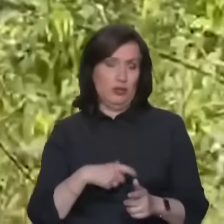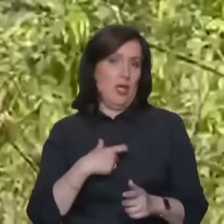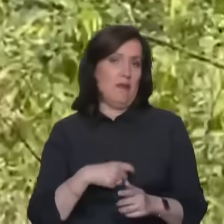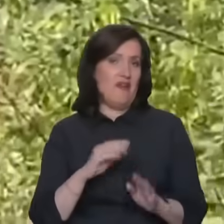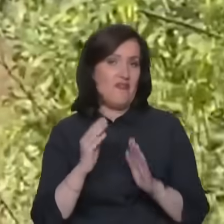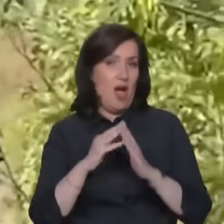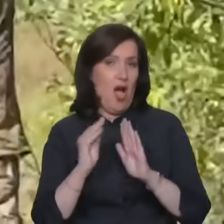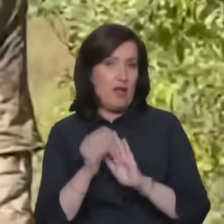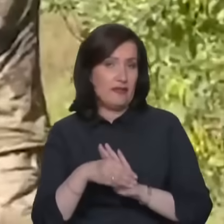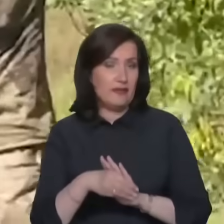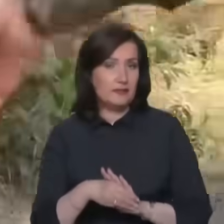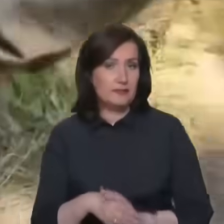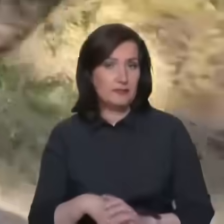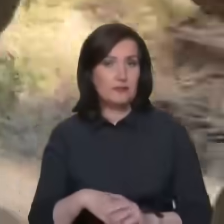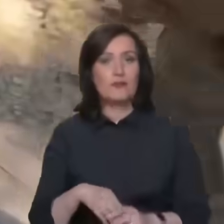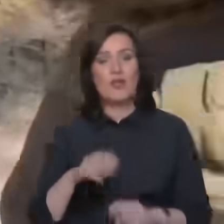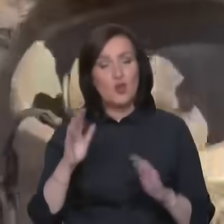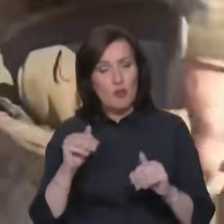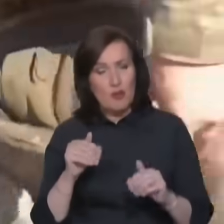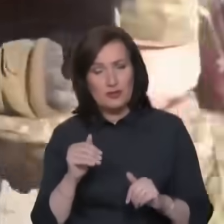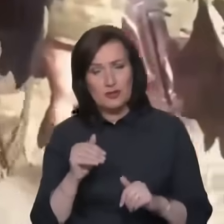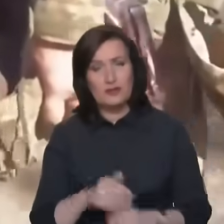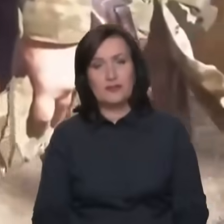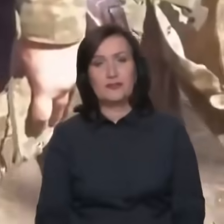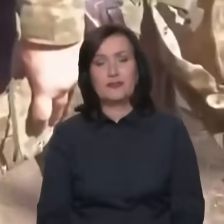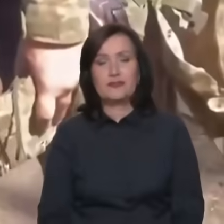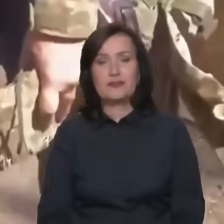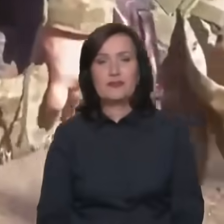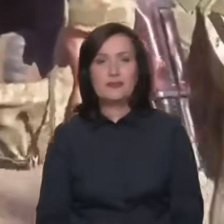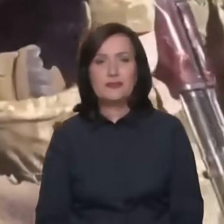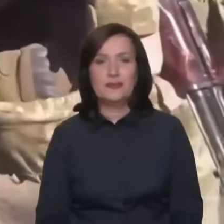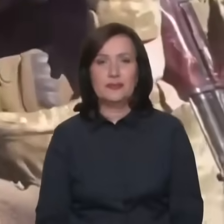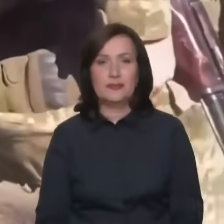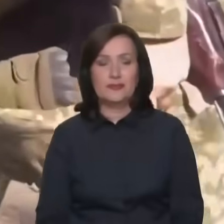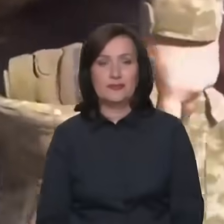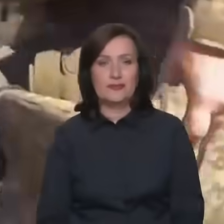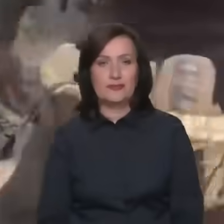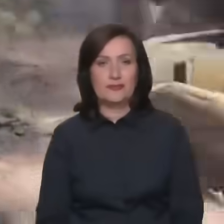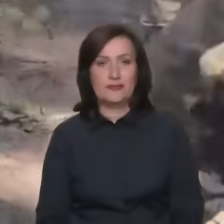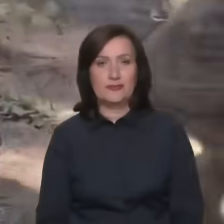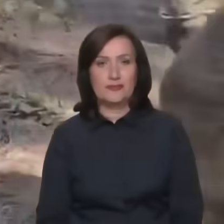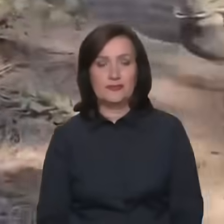ла з усім в хаті До побачення Людмила Павленко суспільне новини